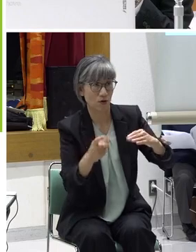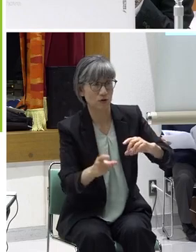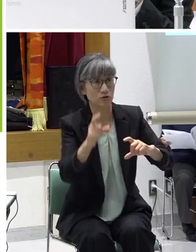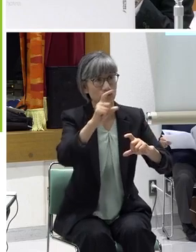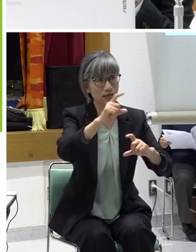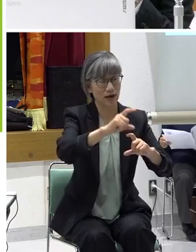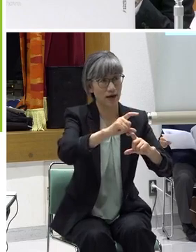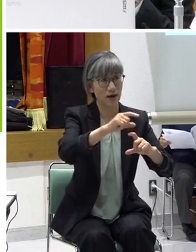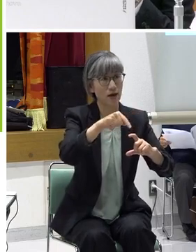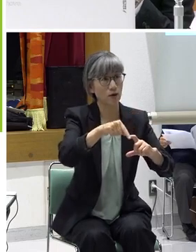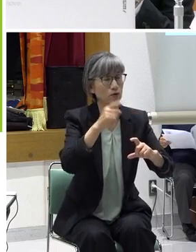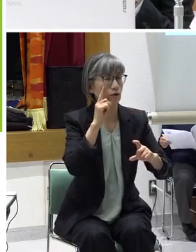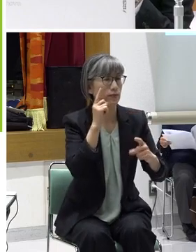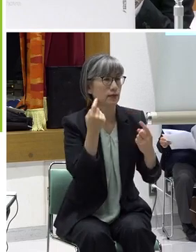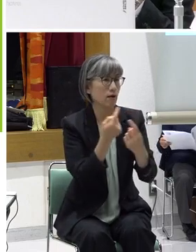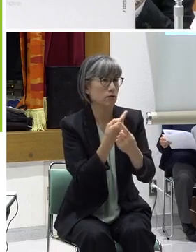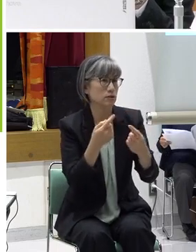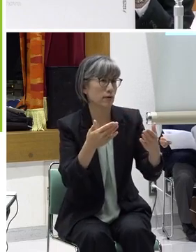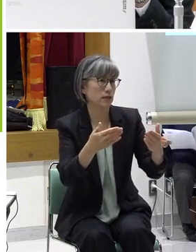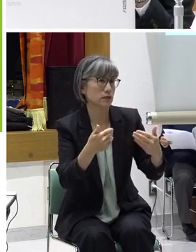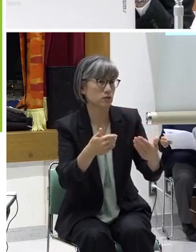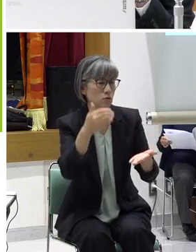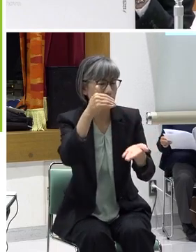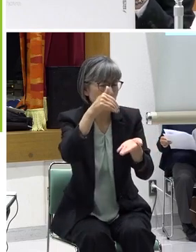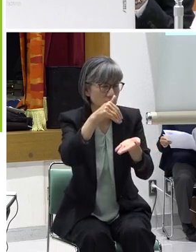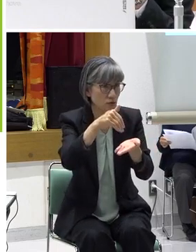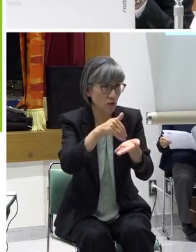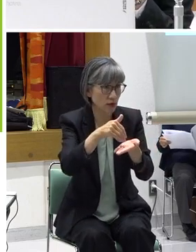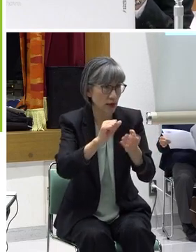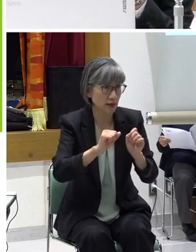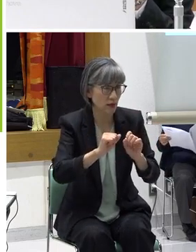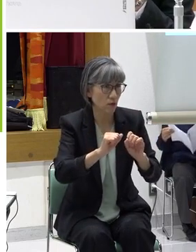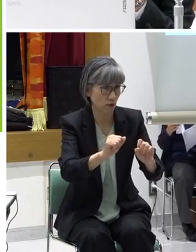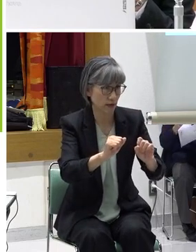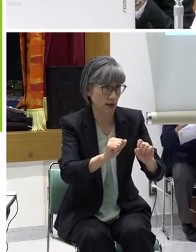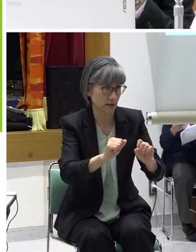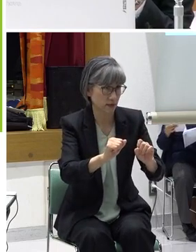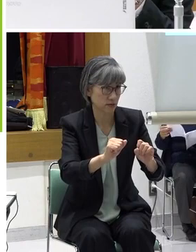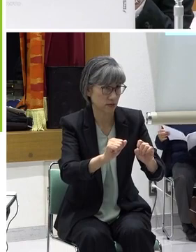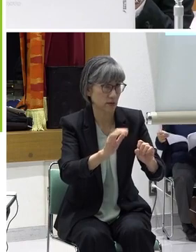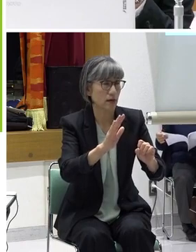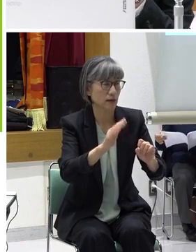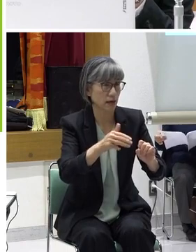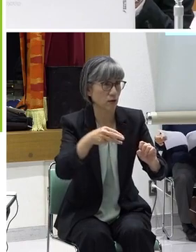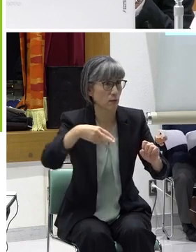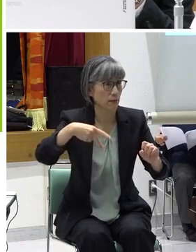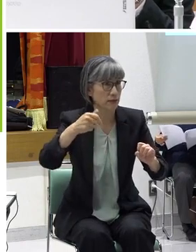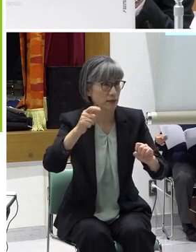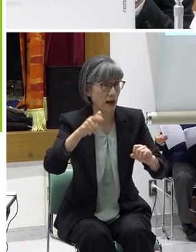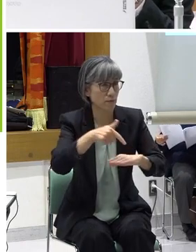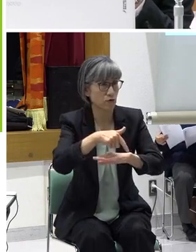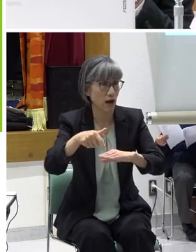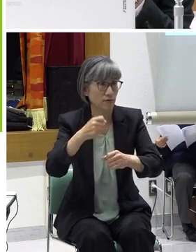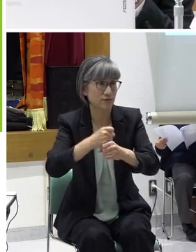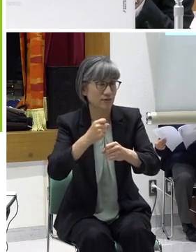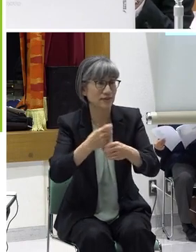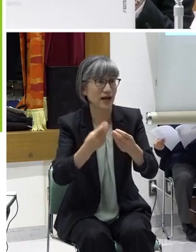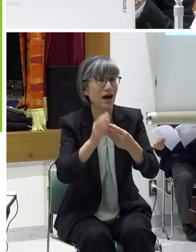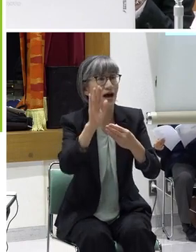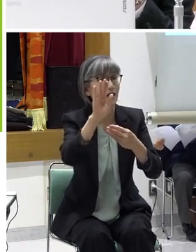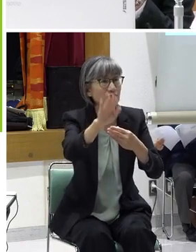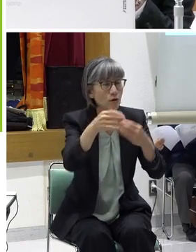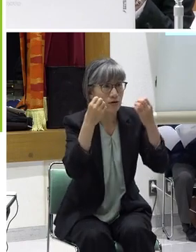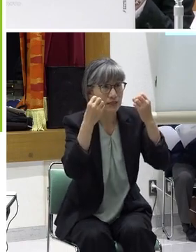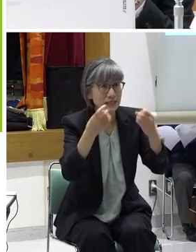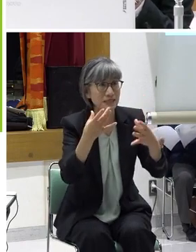この見直しは必要最小限で行いますが、マスタープラン策定後再度新規